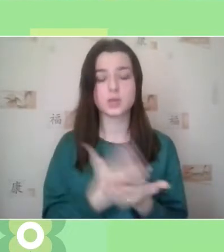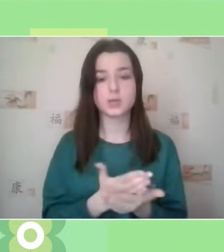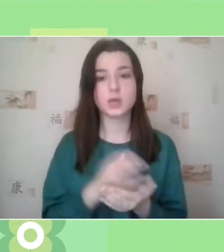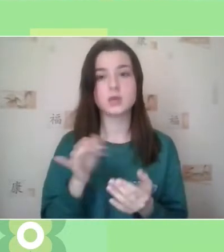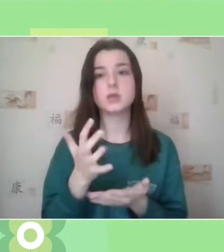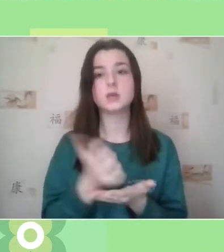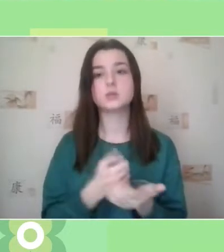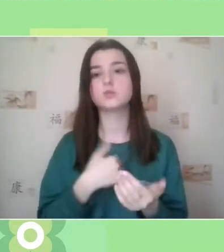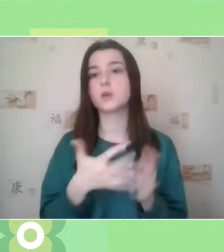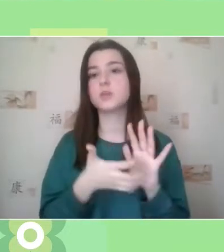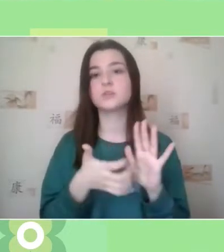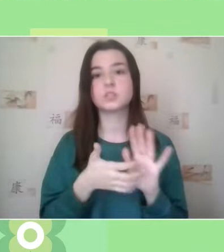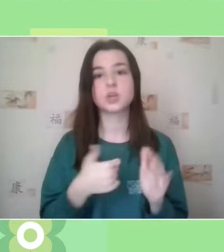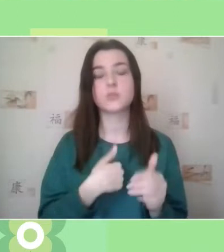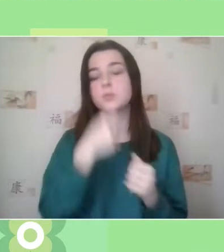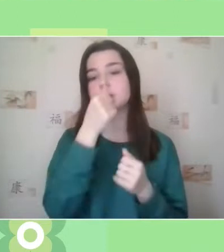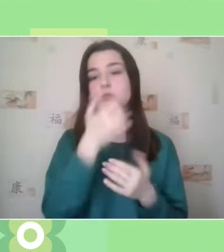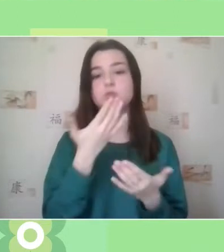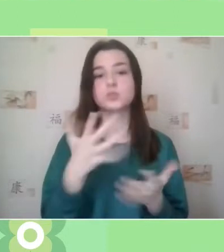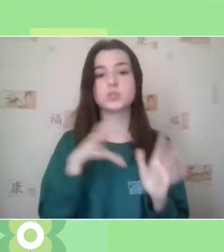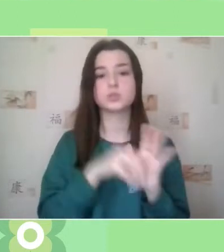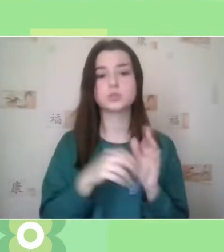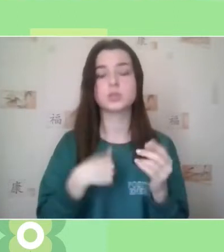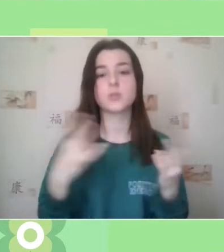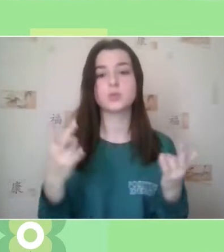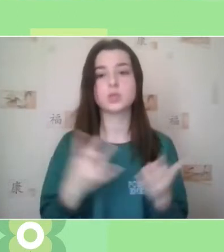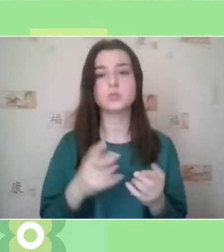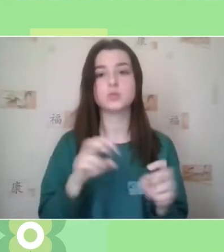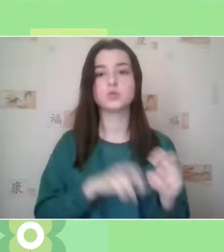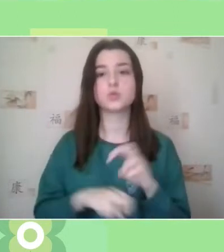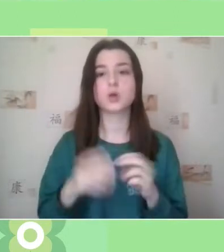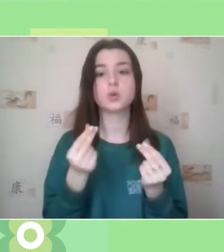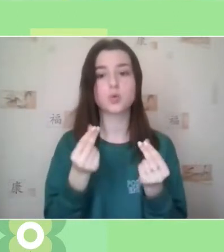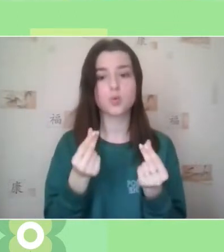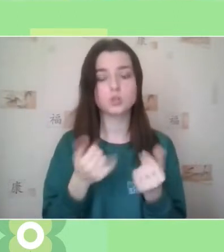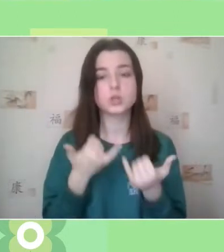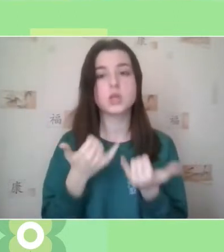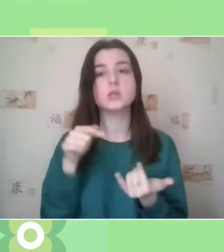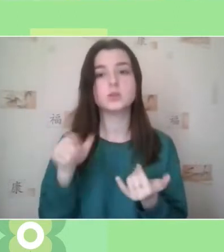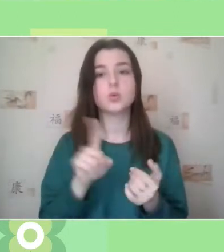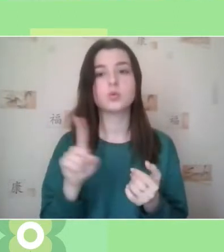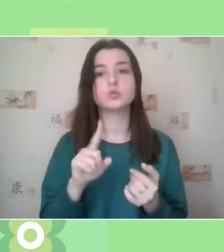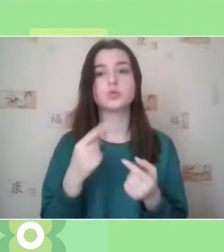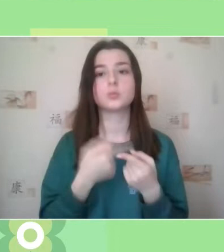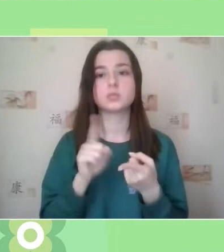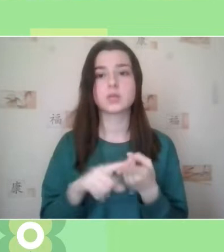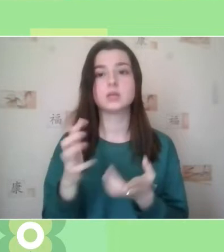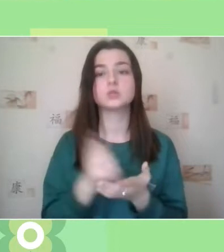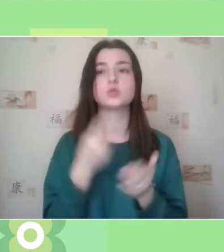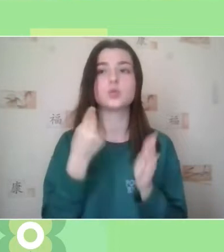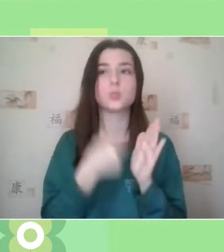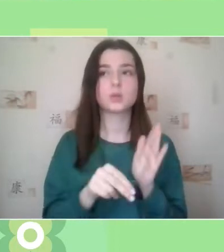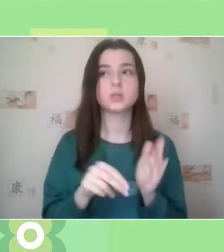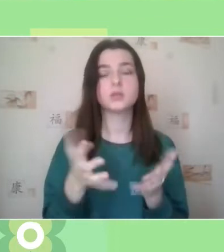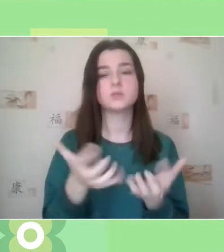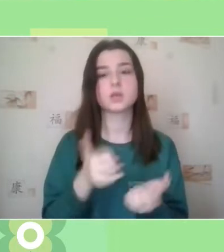нам не вистачає, ми їх не можемо залучити, і тоді нам треба шукати, наприклад, гроші для того, щоб цей ресурс купити, придбати,